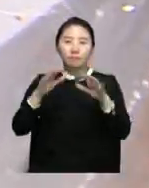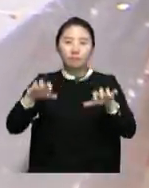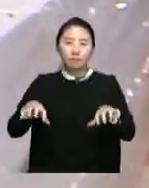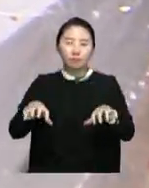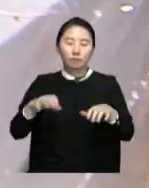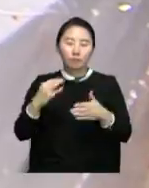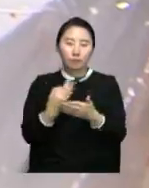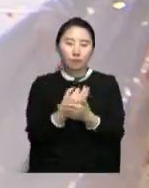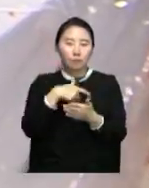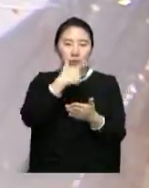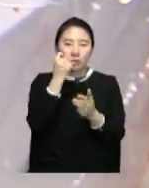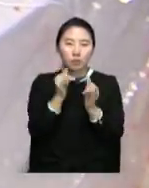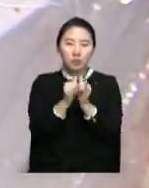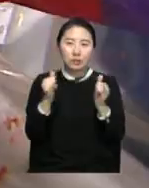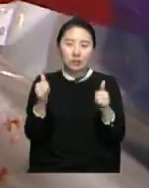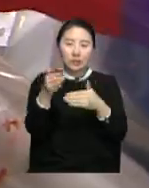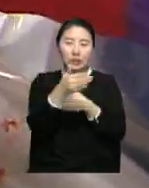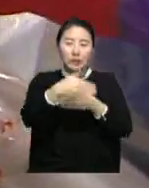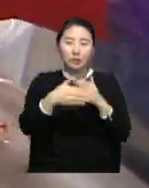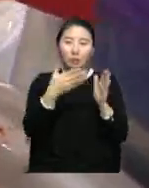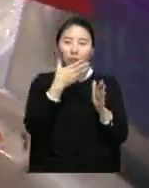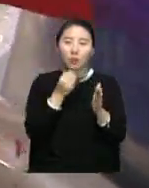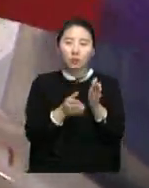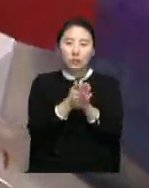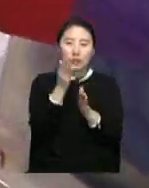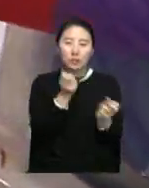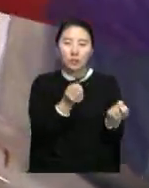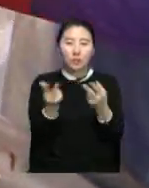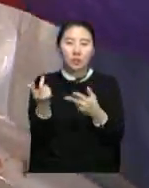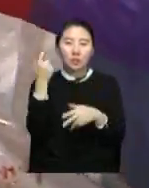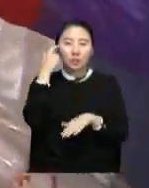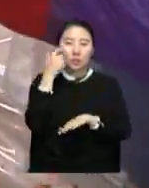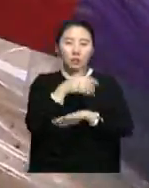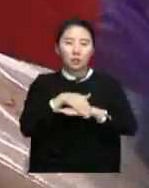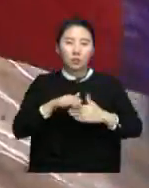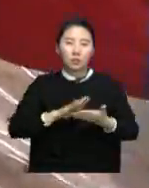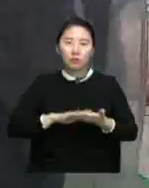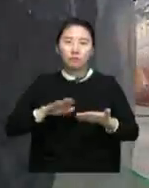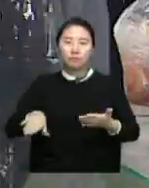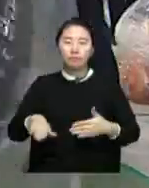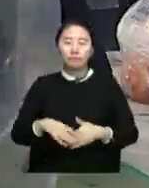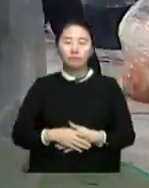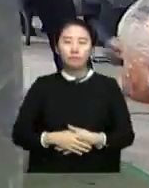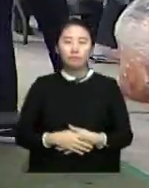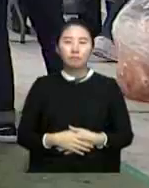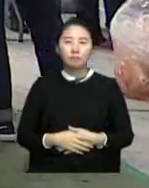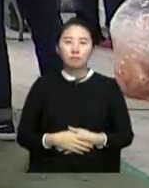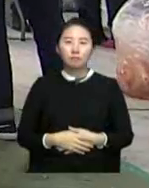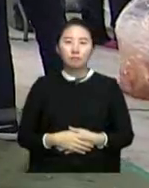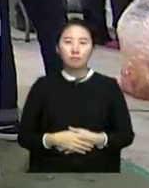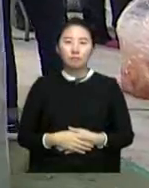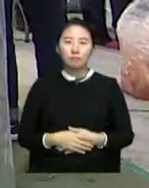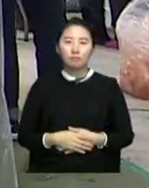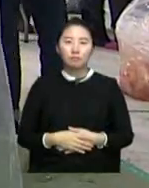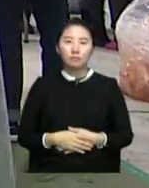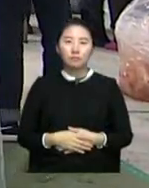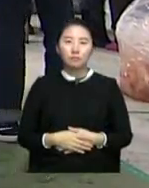저소득 가정과 쪽방촌, 각 복지시설에 전달될 예정입니다. 딜라이브 서울경기 케이블TV 김국희입니다.